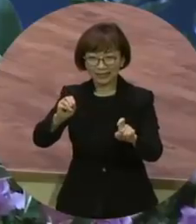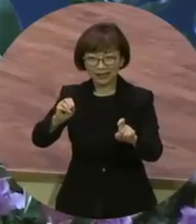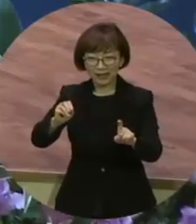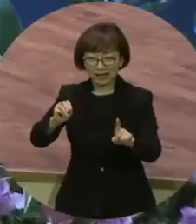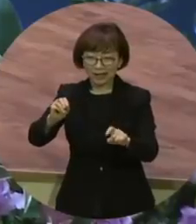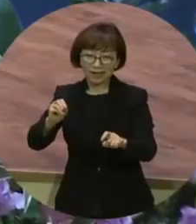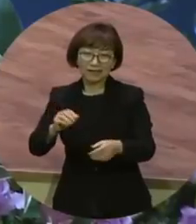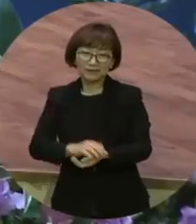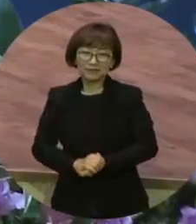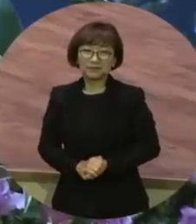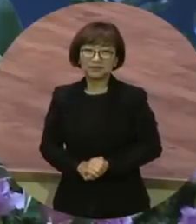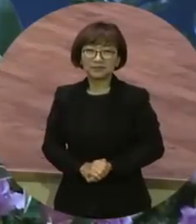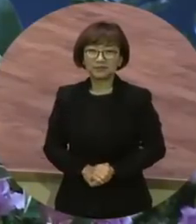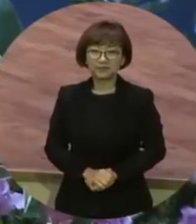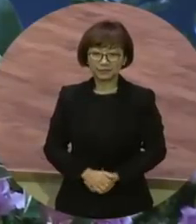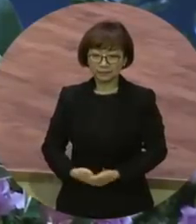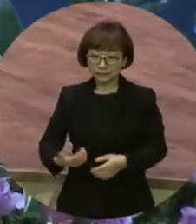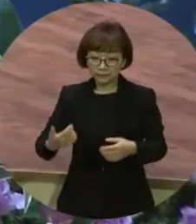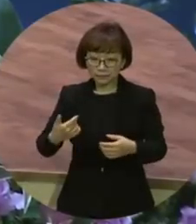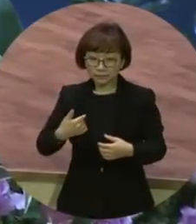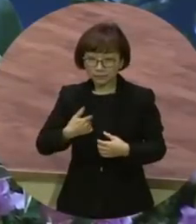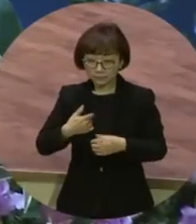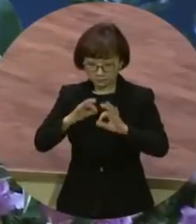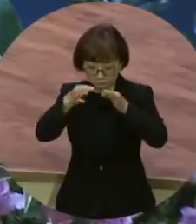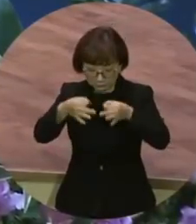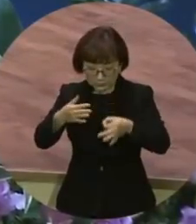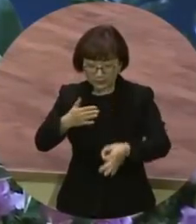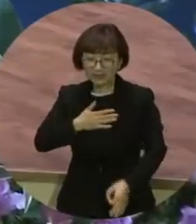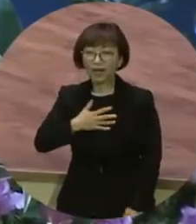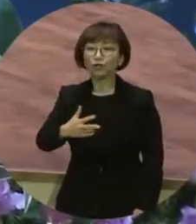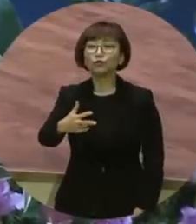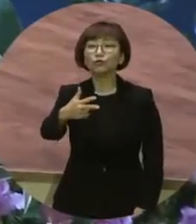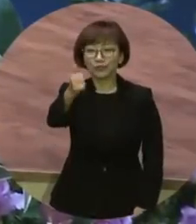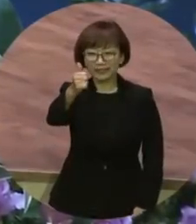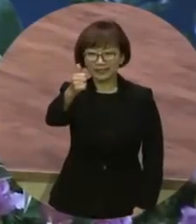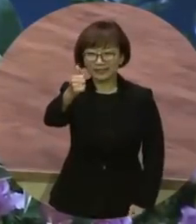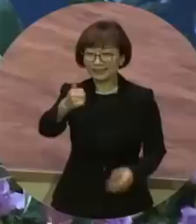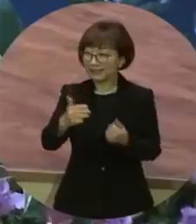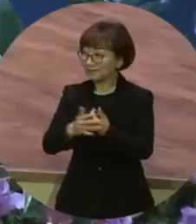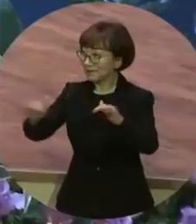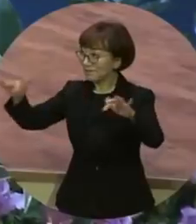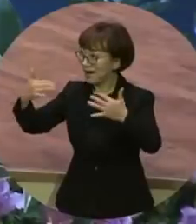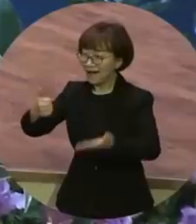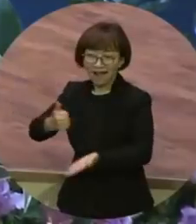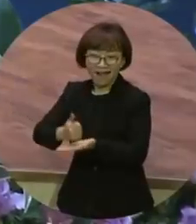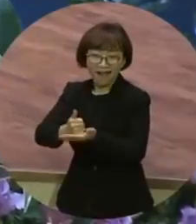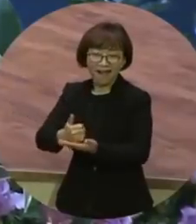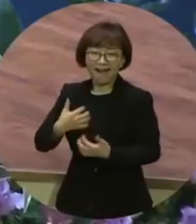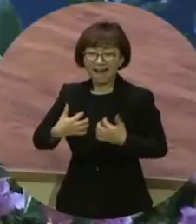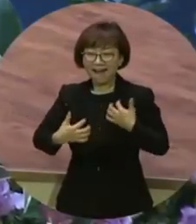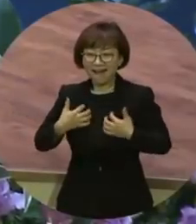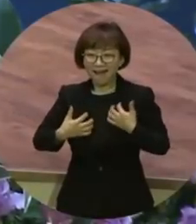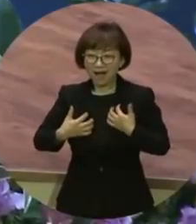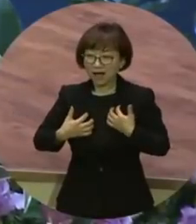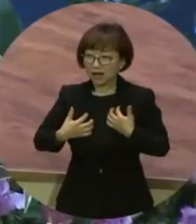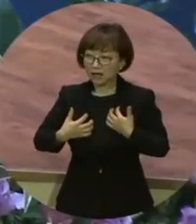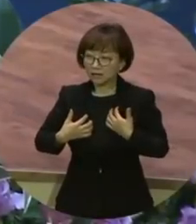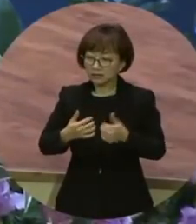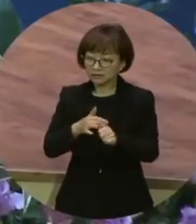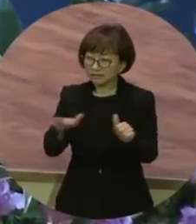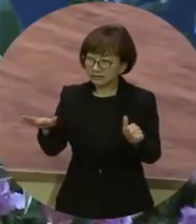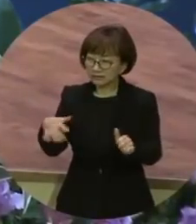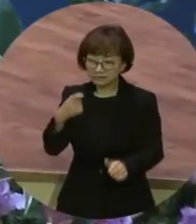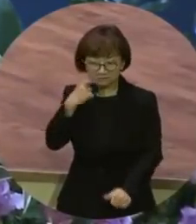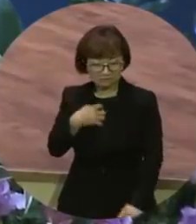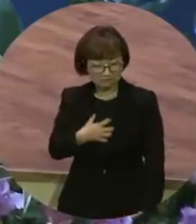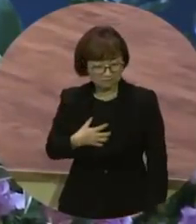있습니다. 내가 주인 되어 있고 내가 나를 좀 인정해 주면 기쁘고 내 마음대로 되면 좋고 안 되면 슬픈 그런